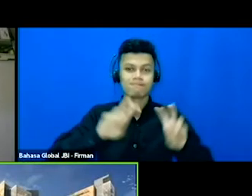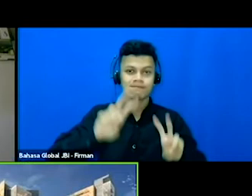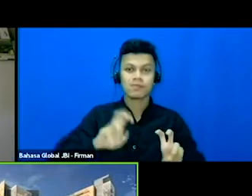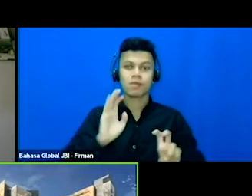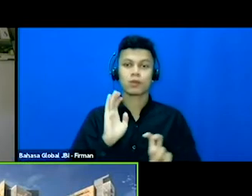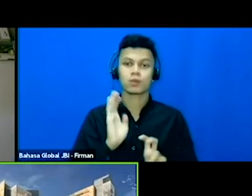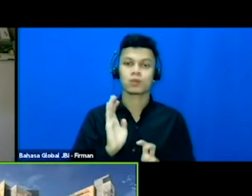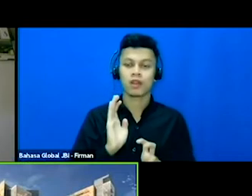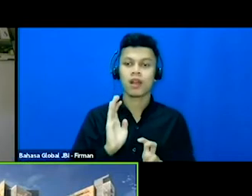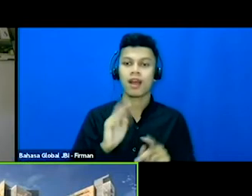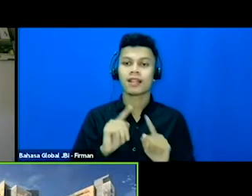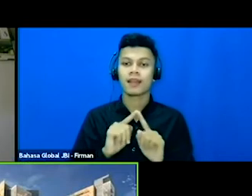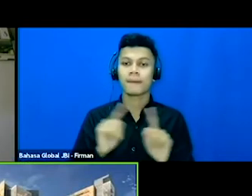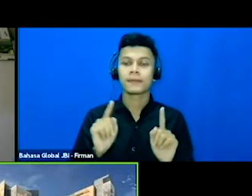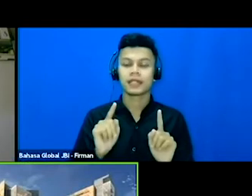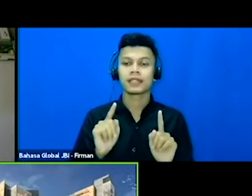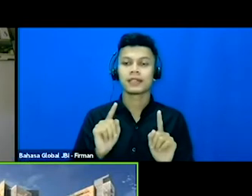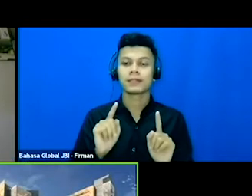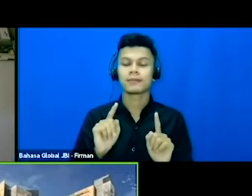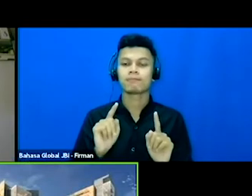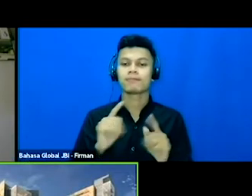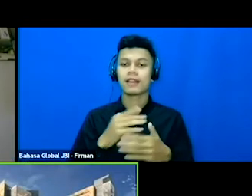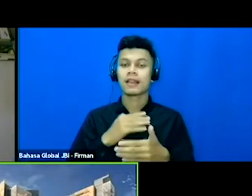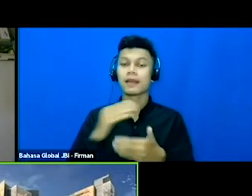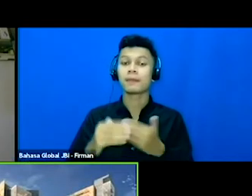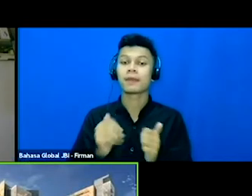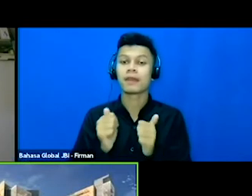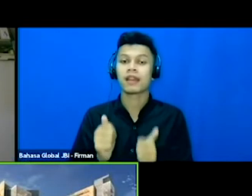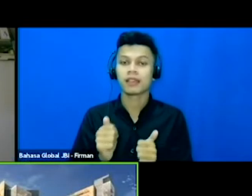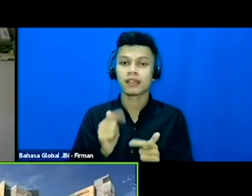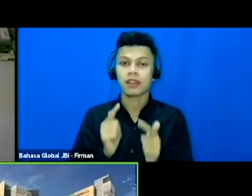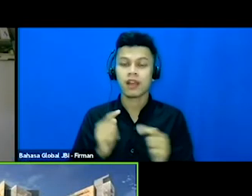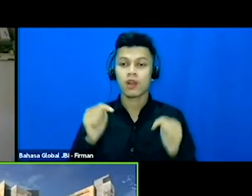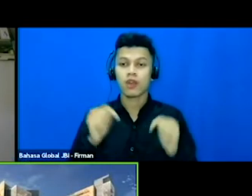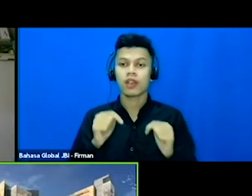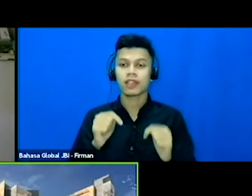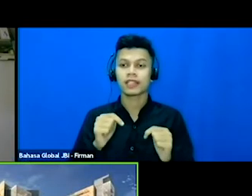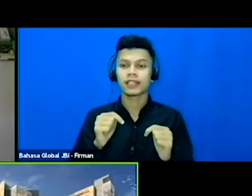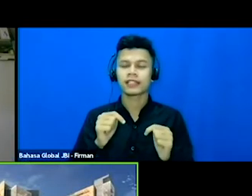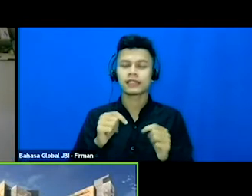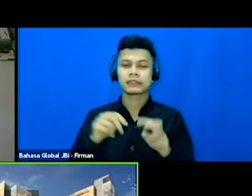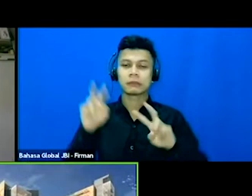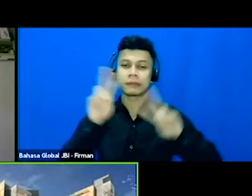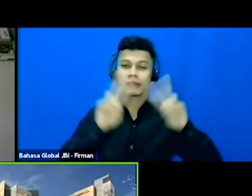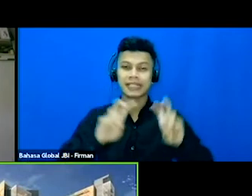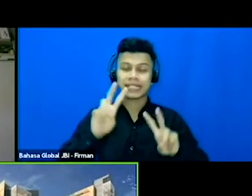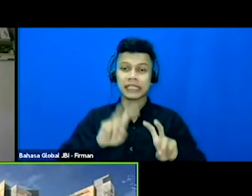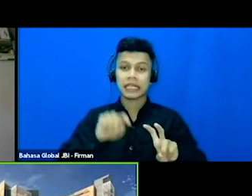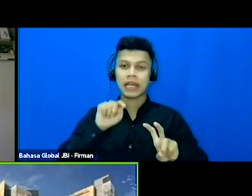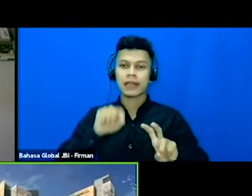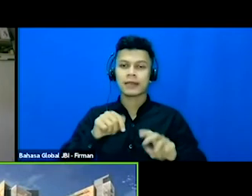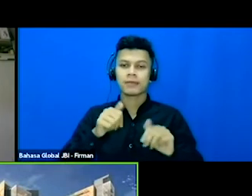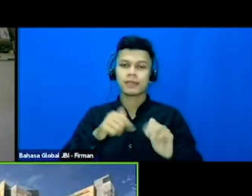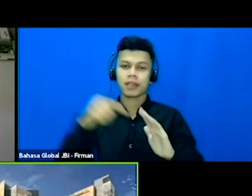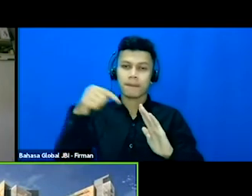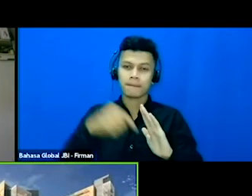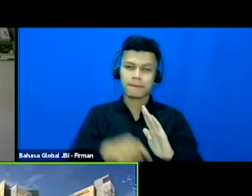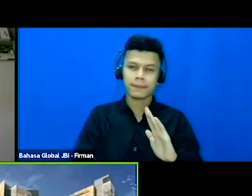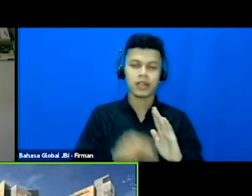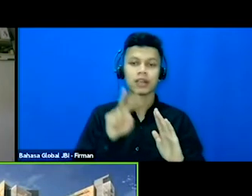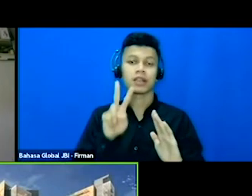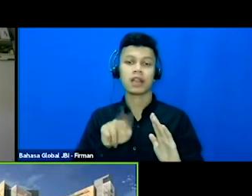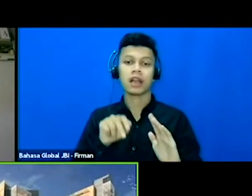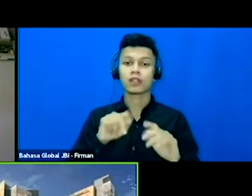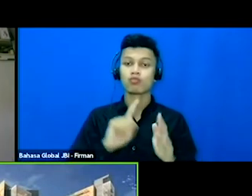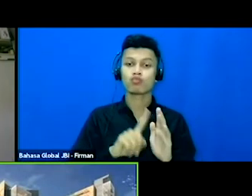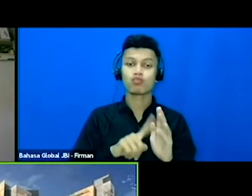tetapi eh akan lebih baik kalau ini secara oenelitian ini lebih komprehensif dimulai